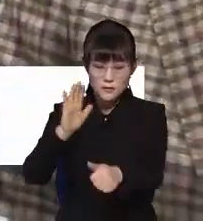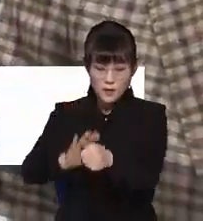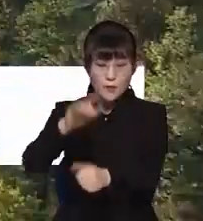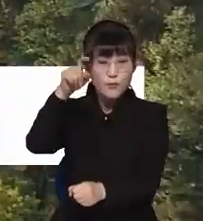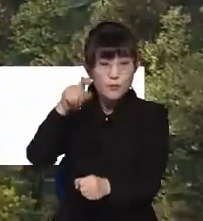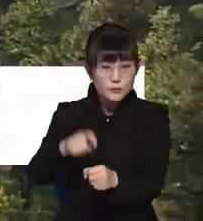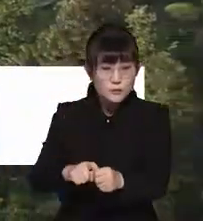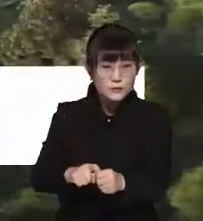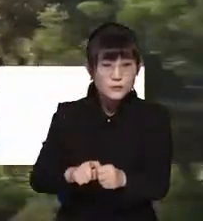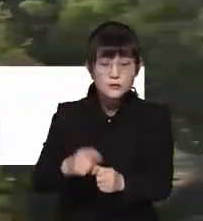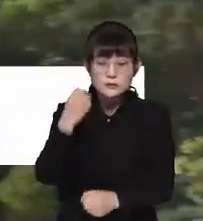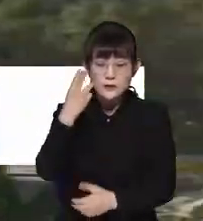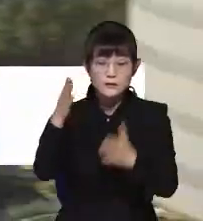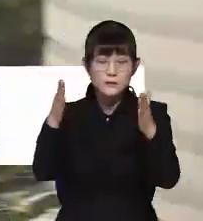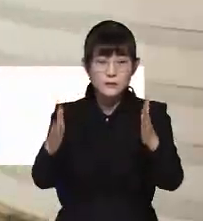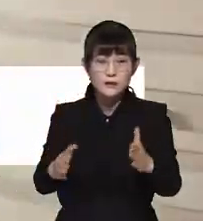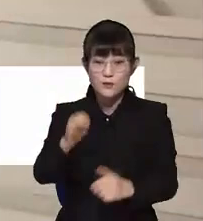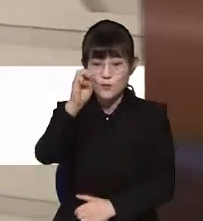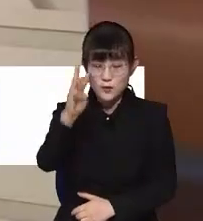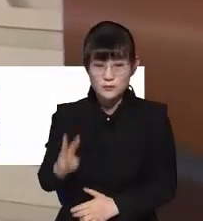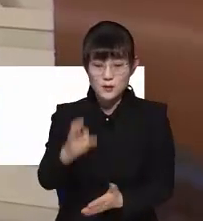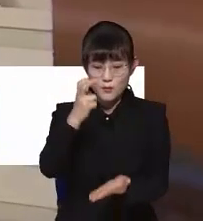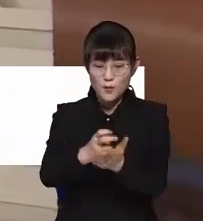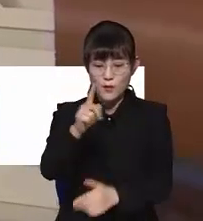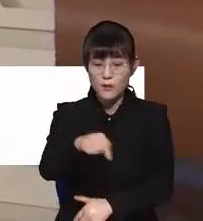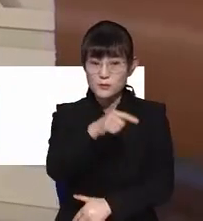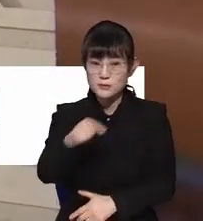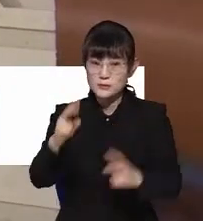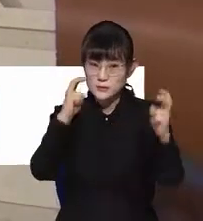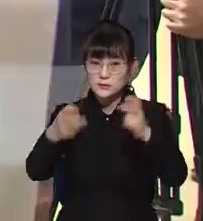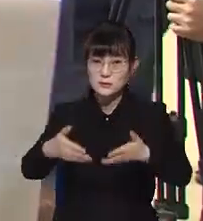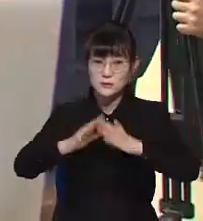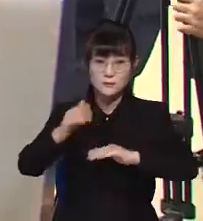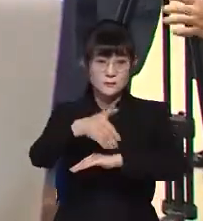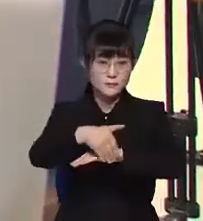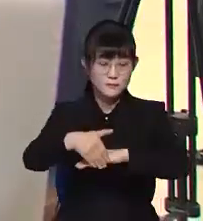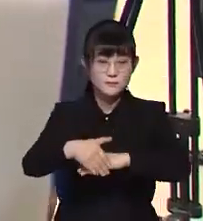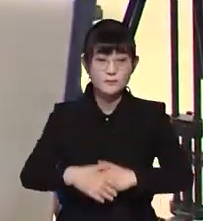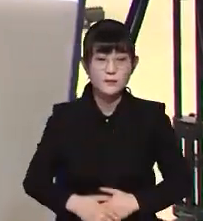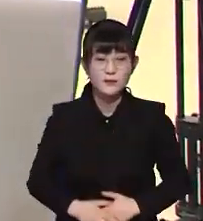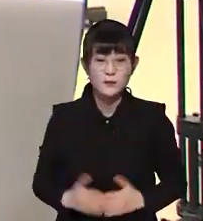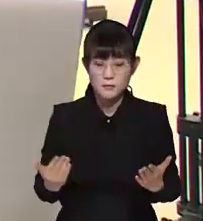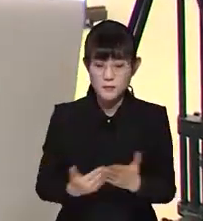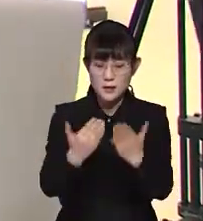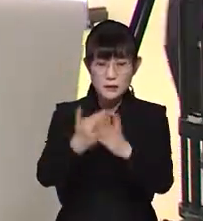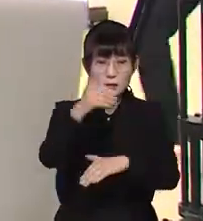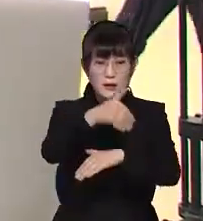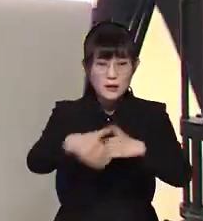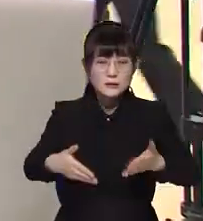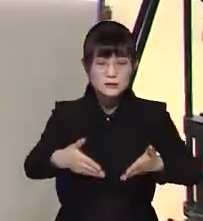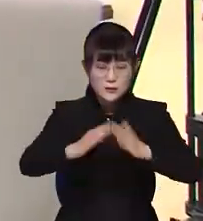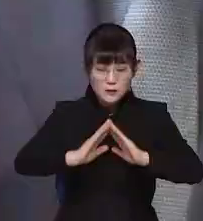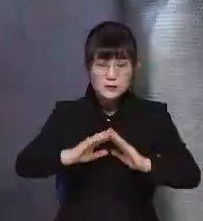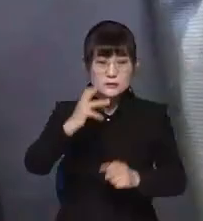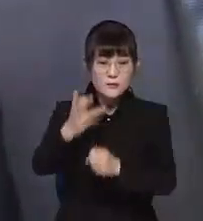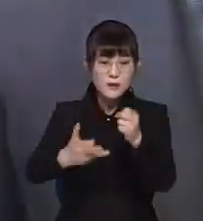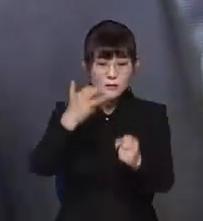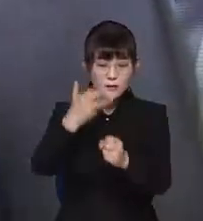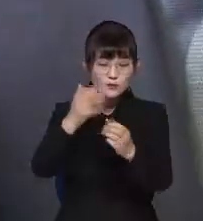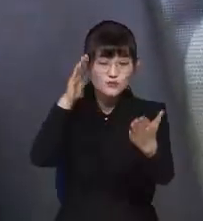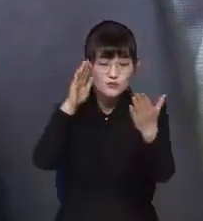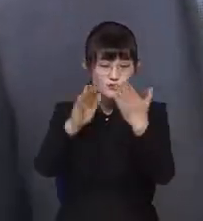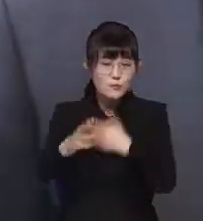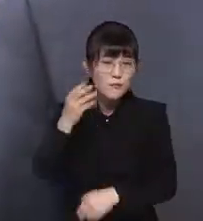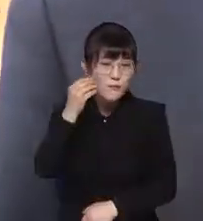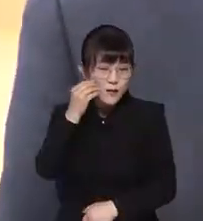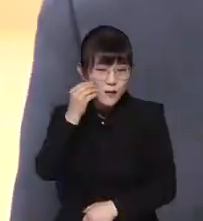위해 앞으로 세 달 이내에 광주 현지법인을 설립기로 했습니다. 개발 계획이 처음 수립된 뒤 18년 가까이